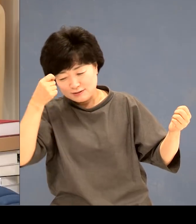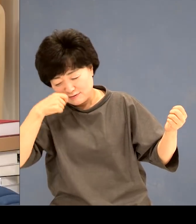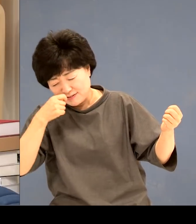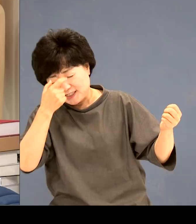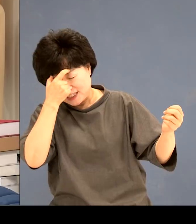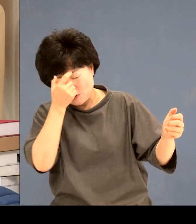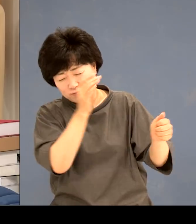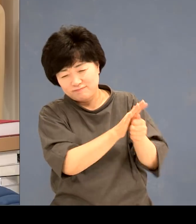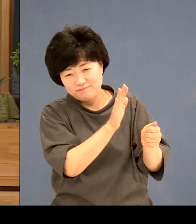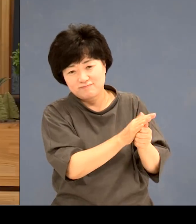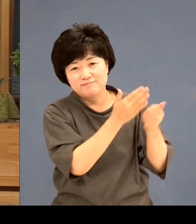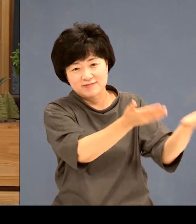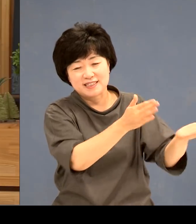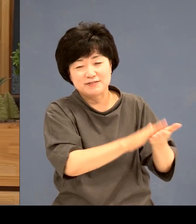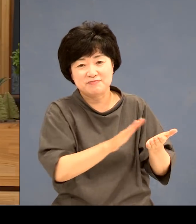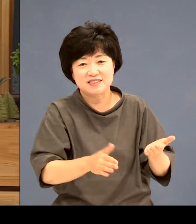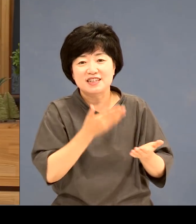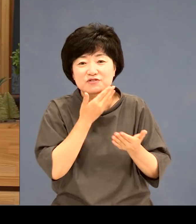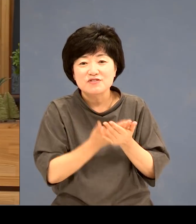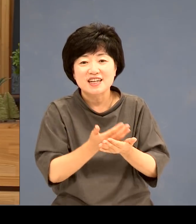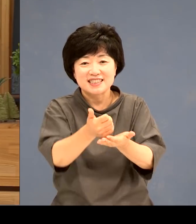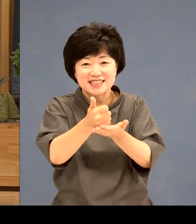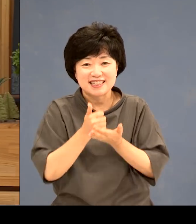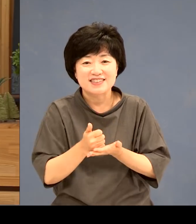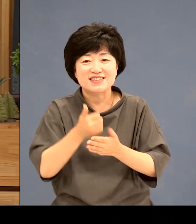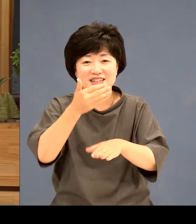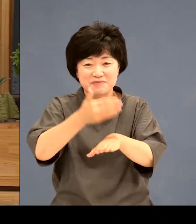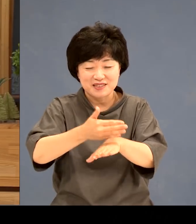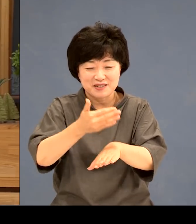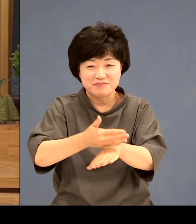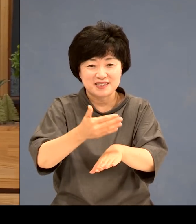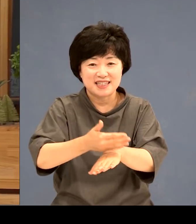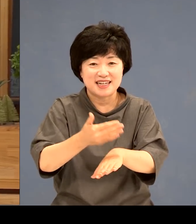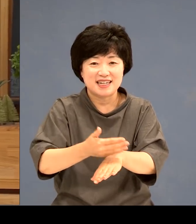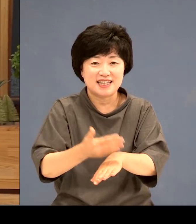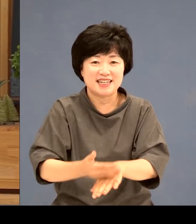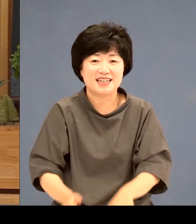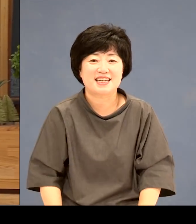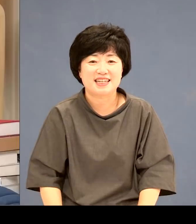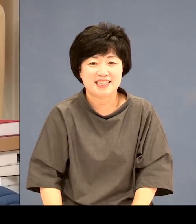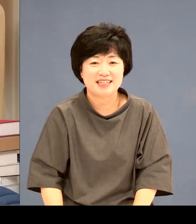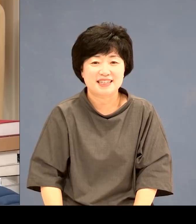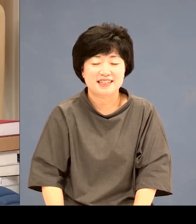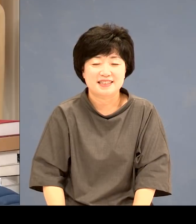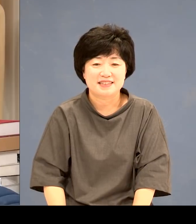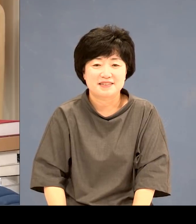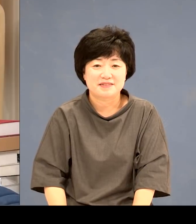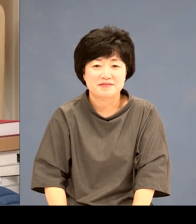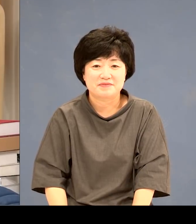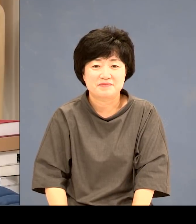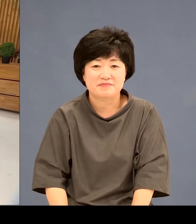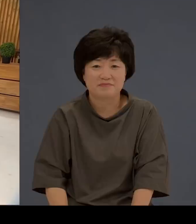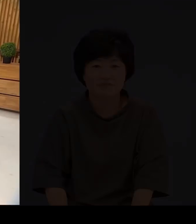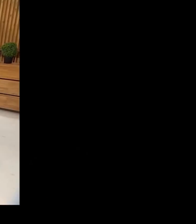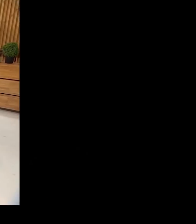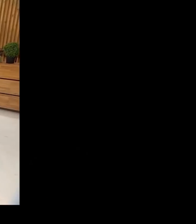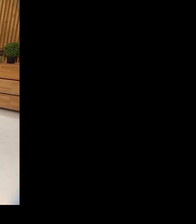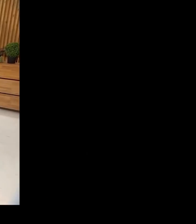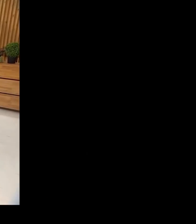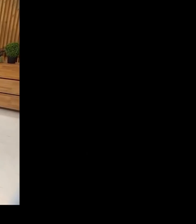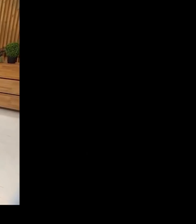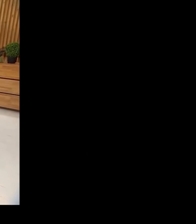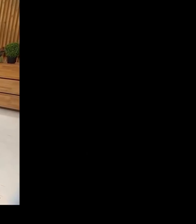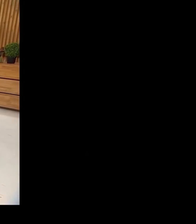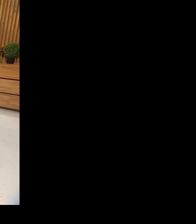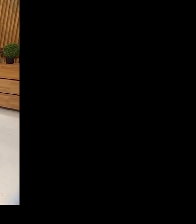눈물로 중보하고 응원하도록 하겠습니다. 오늘 귀한 자리에 주셔서 감사드립니다. 네, 고맙습니다. 네, 선생님 고맙습니다. 감사합니다. 네.